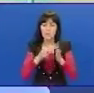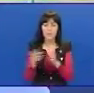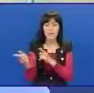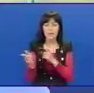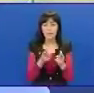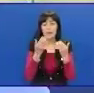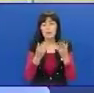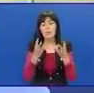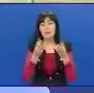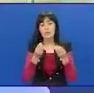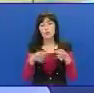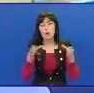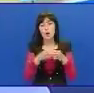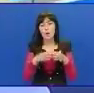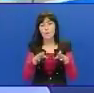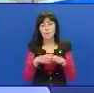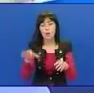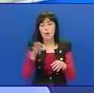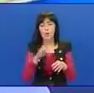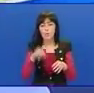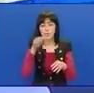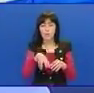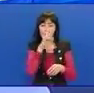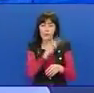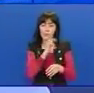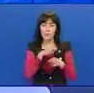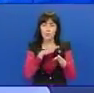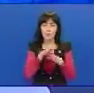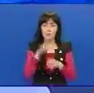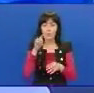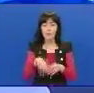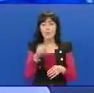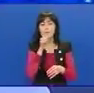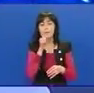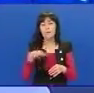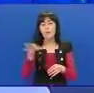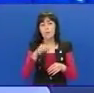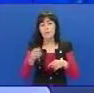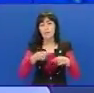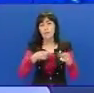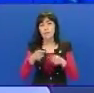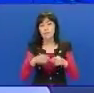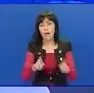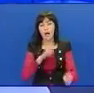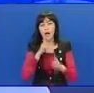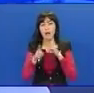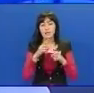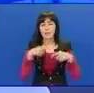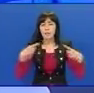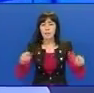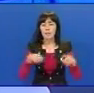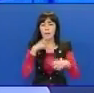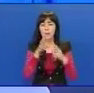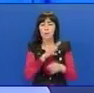болатын. Сол қаулының негізінде облысымызда тиісті жұмыстар жүргізілуде. Осы мәселе облыс әкімдігінде өткен алқалы жиында жан-жақты